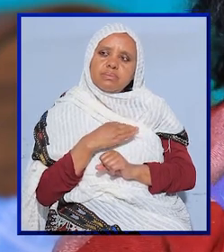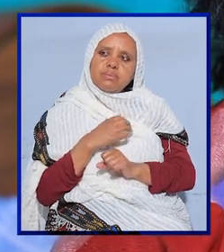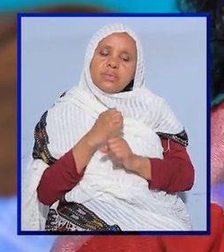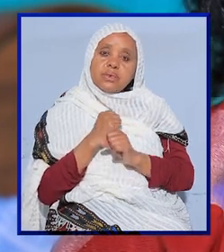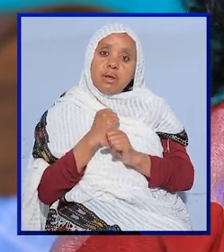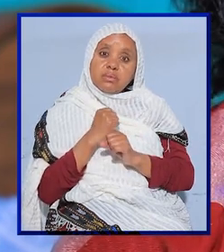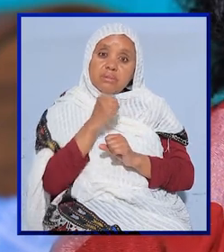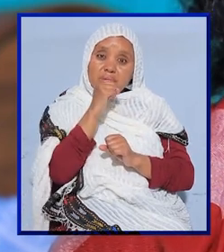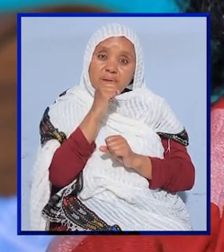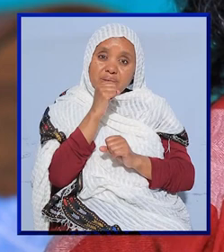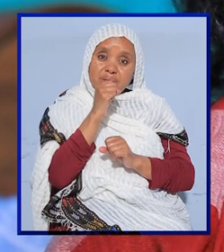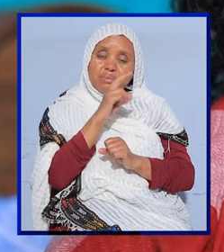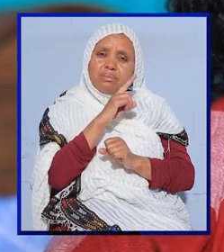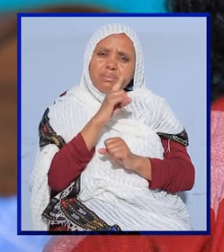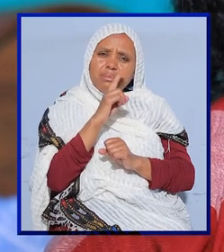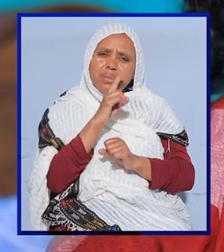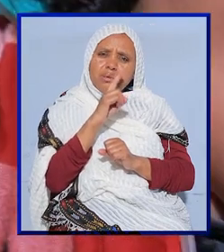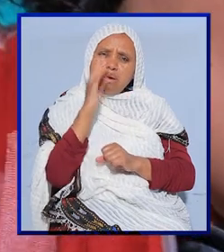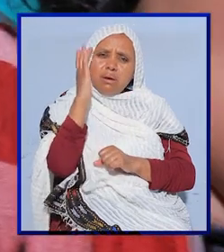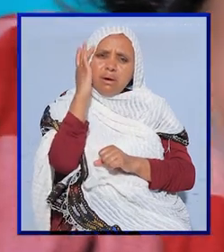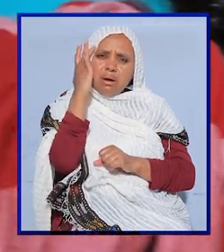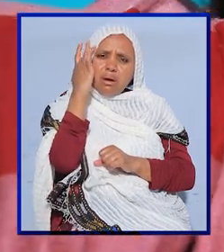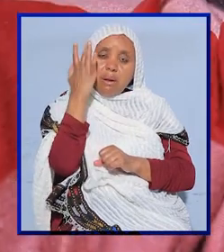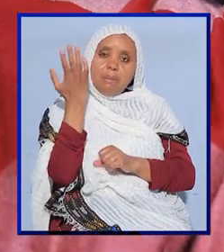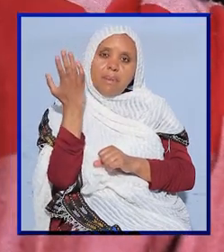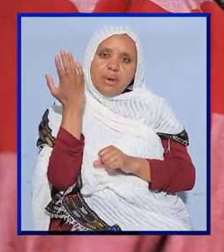ሲያስልህ በጣም በጣም ያመኛል።